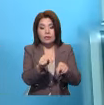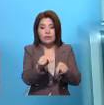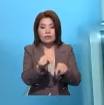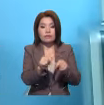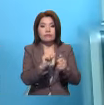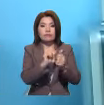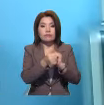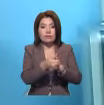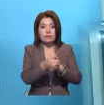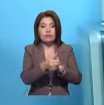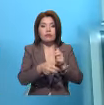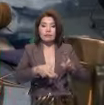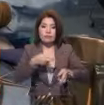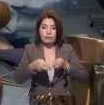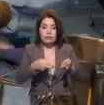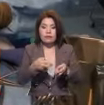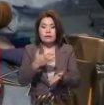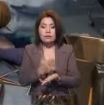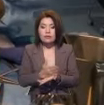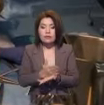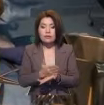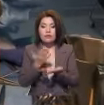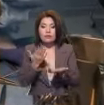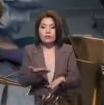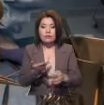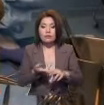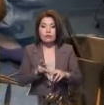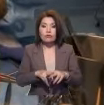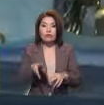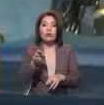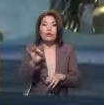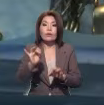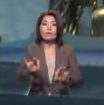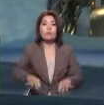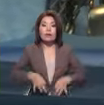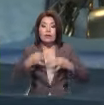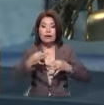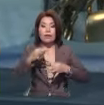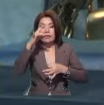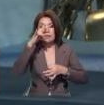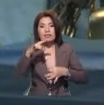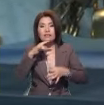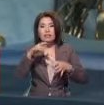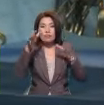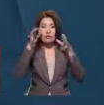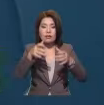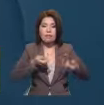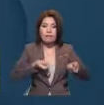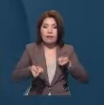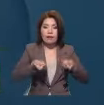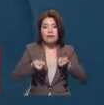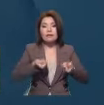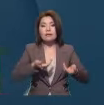алмастыру оталарын жасатып келіп жатыр. Дінде донор болуға рұқсат берілген. Қазақстан мұсылмандары діни басқармасы ғұламалар